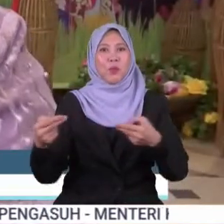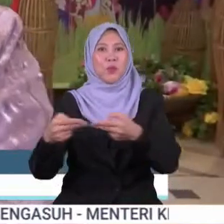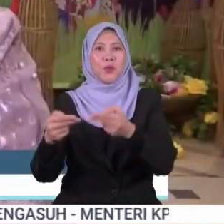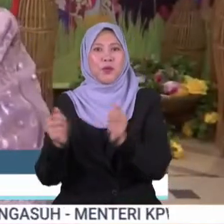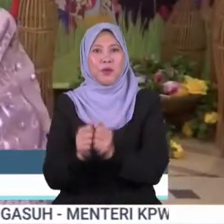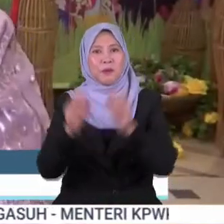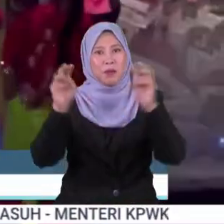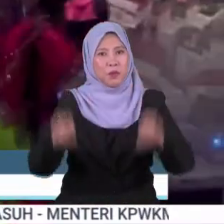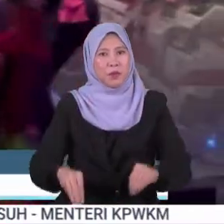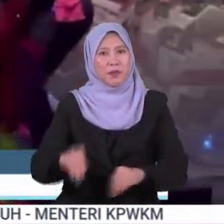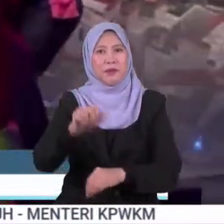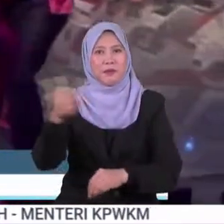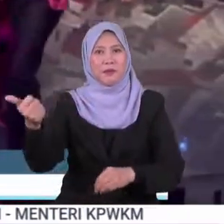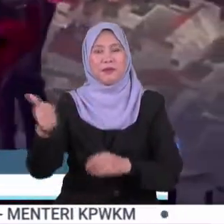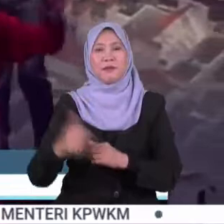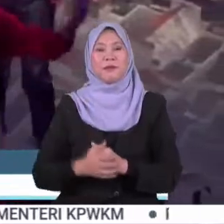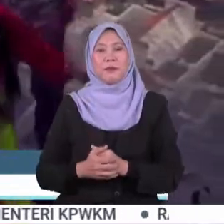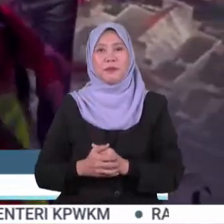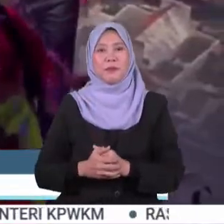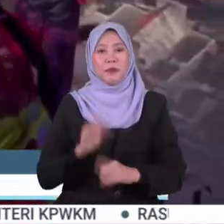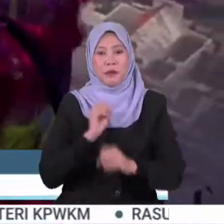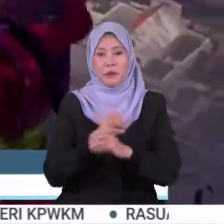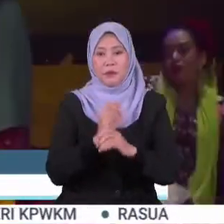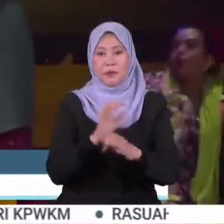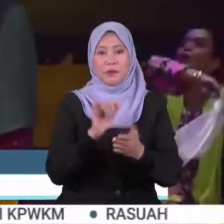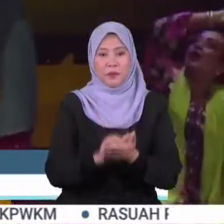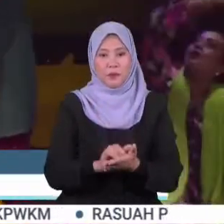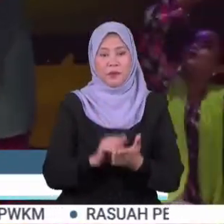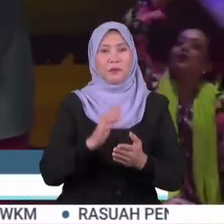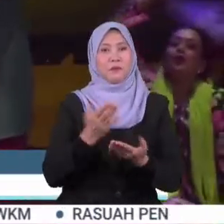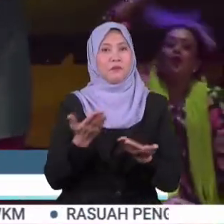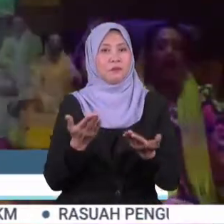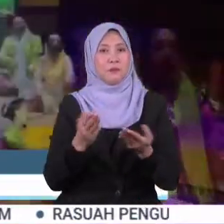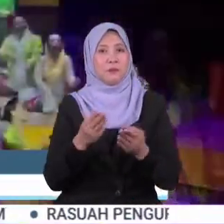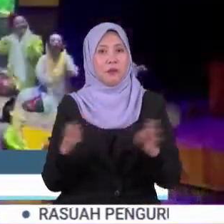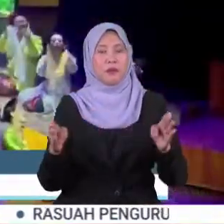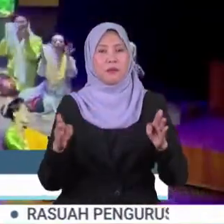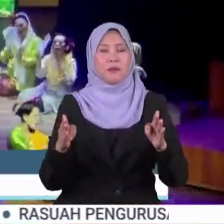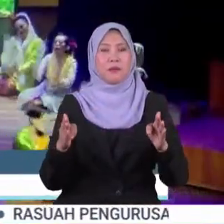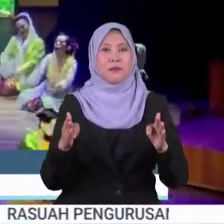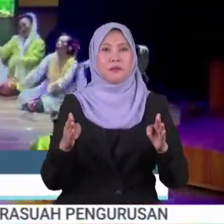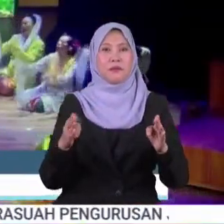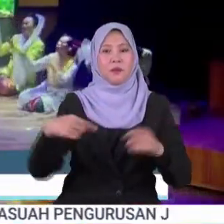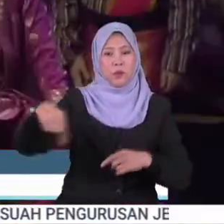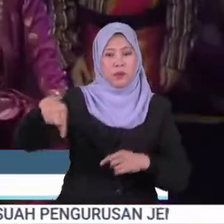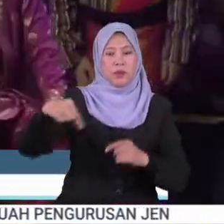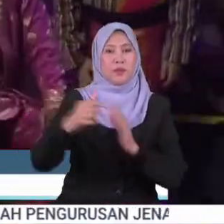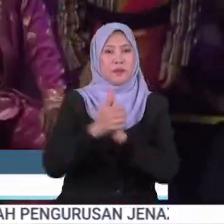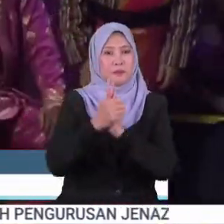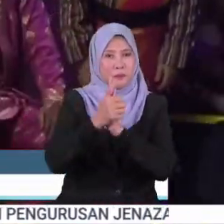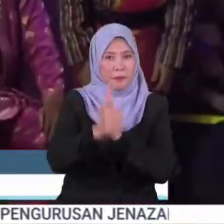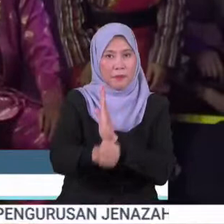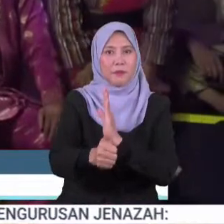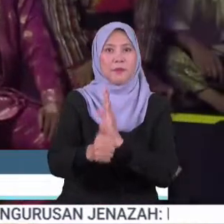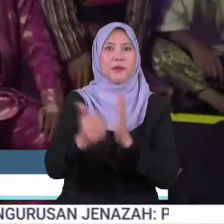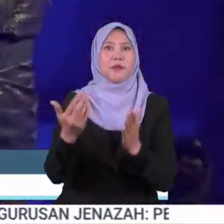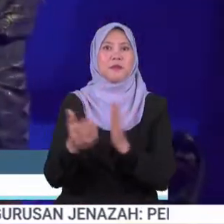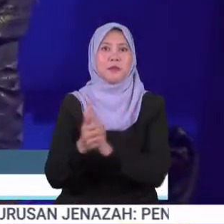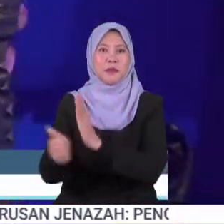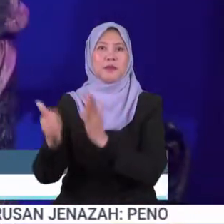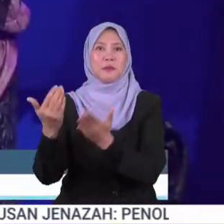dengan manusia-manusia yang lain. Usaha ini juga antara perintis penghasilan karya bermutu serta mencungkil bakat-bakat